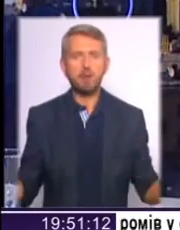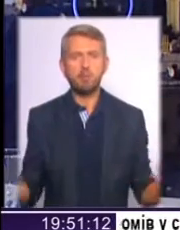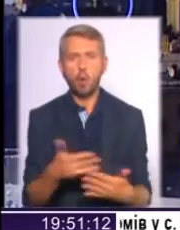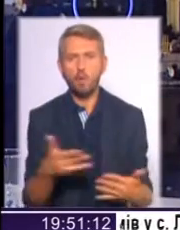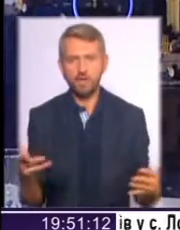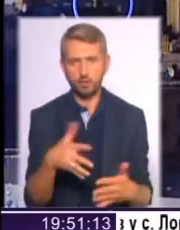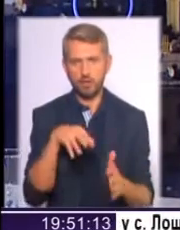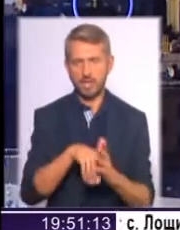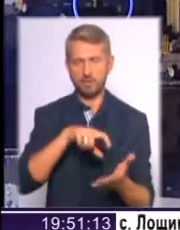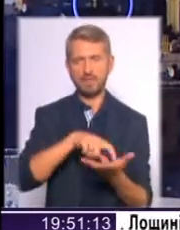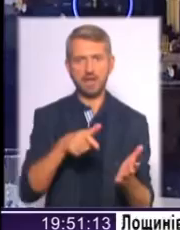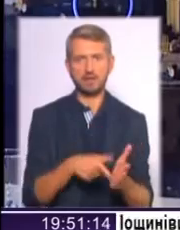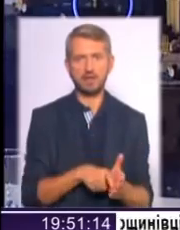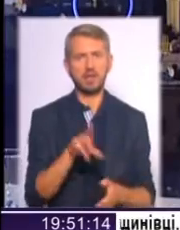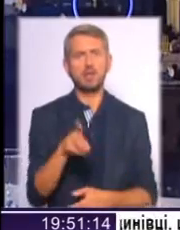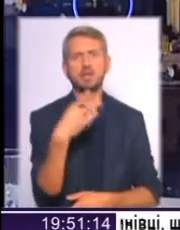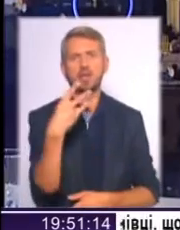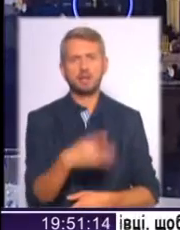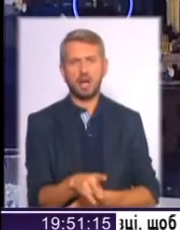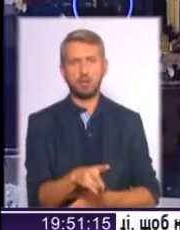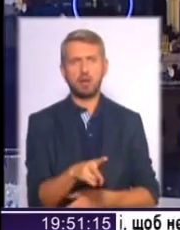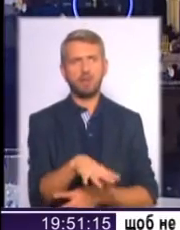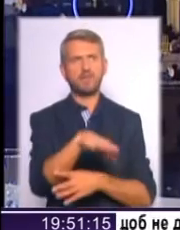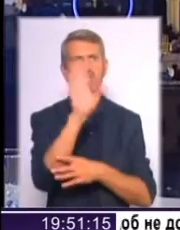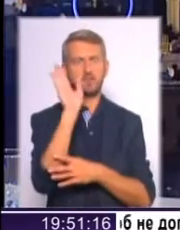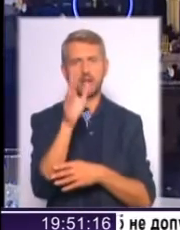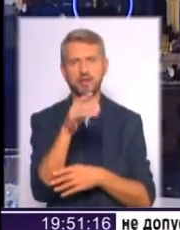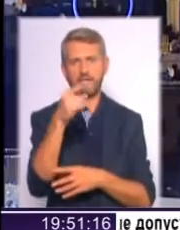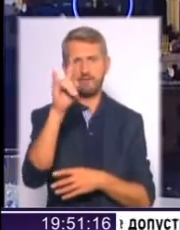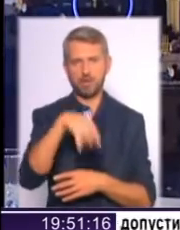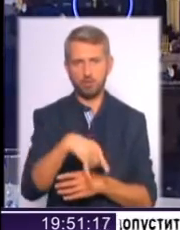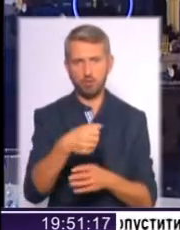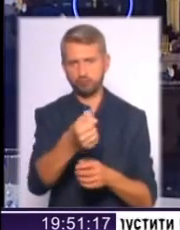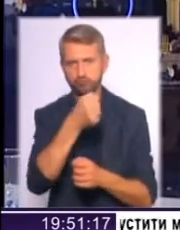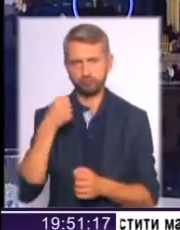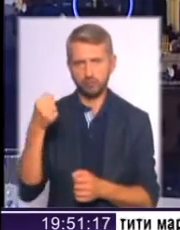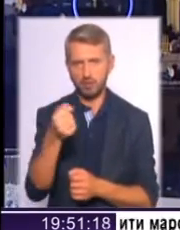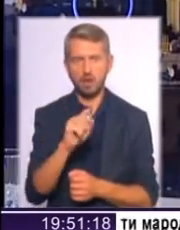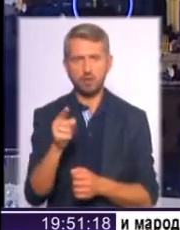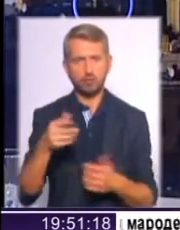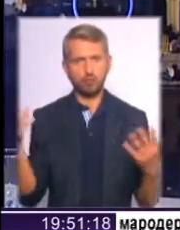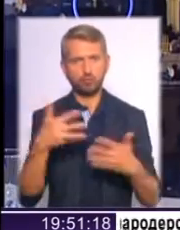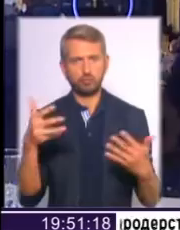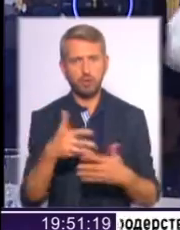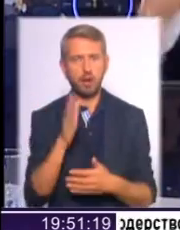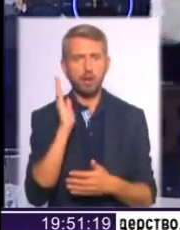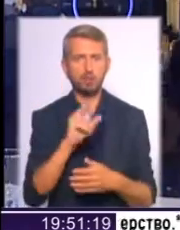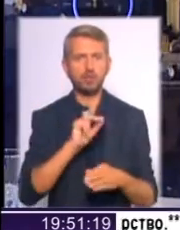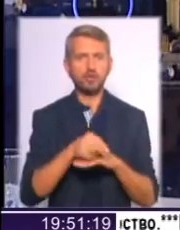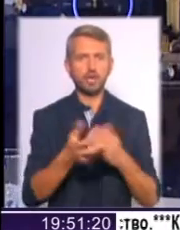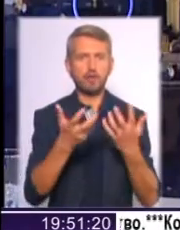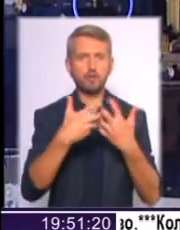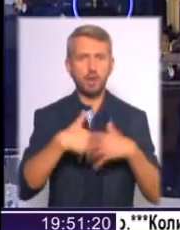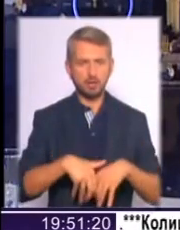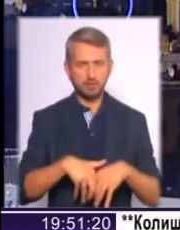Тобто вже не треба буде відкривати вікно, щоб зайшло повітря свіже, а буде через автоматичний